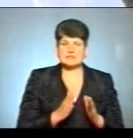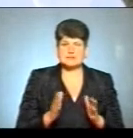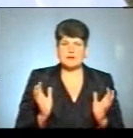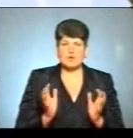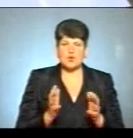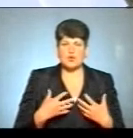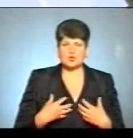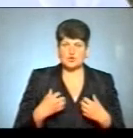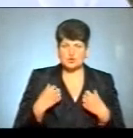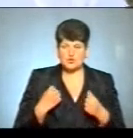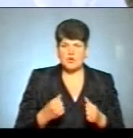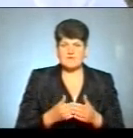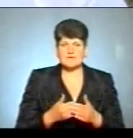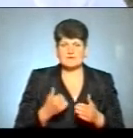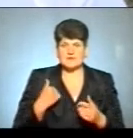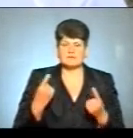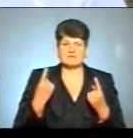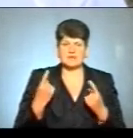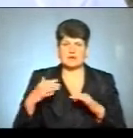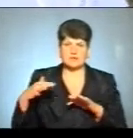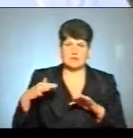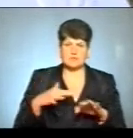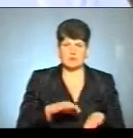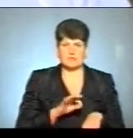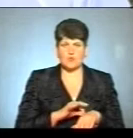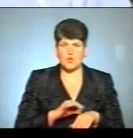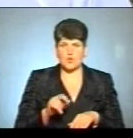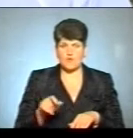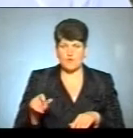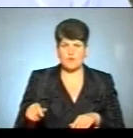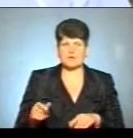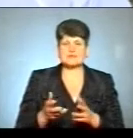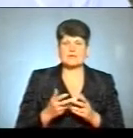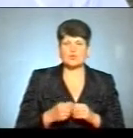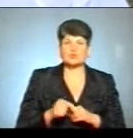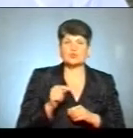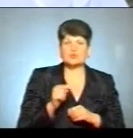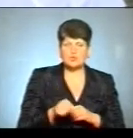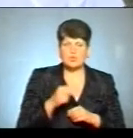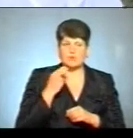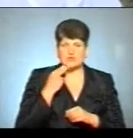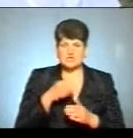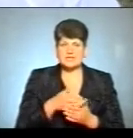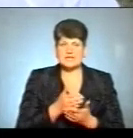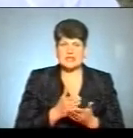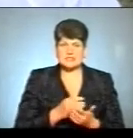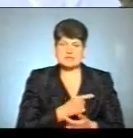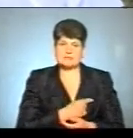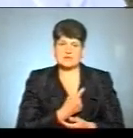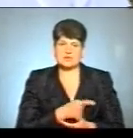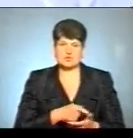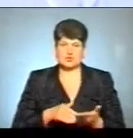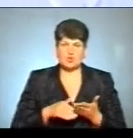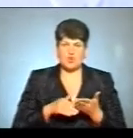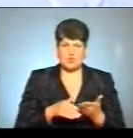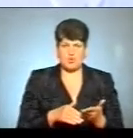охорони здоров'я від великого напливу хворих, ну і відповідно за рахунок цього поліпшити якість медичної